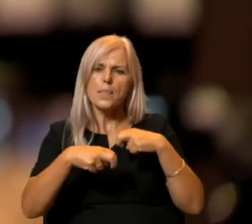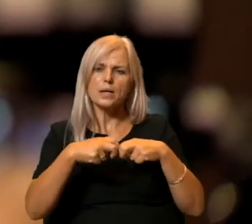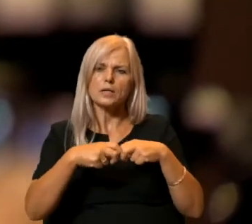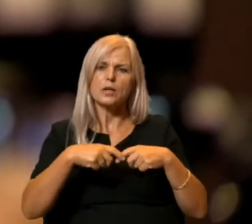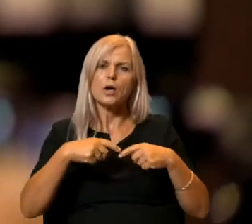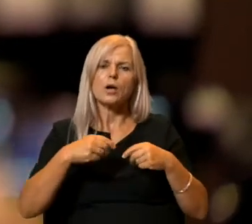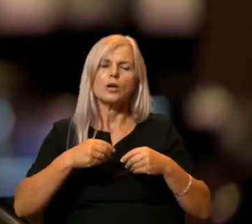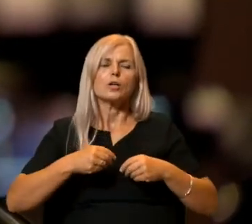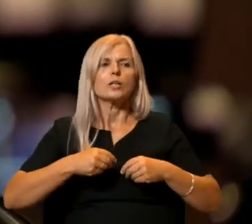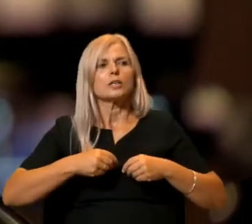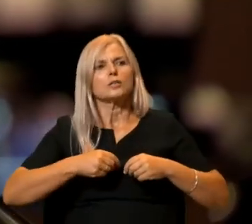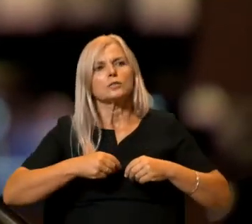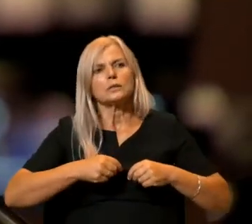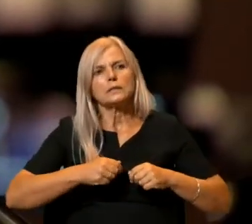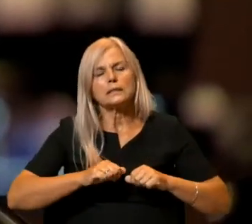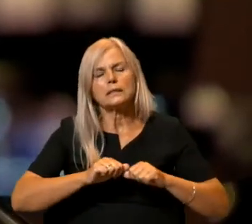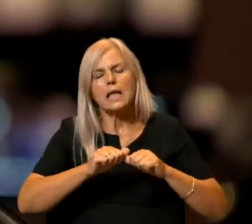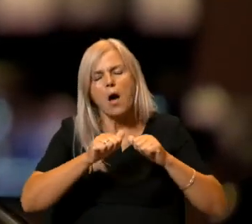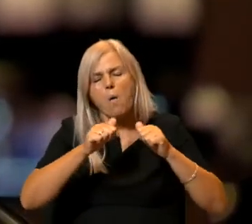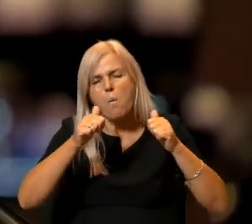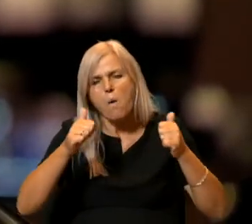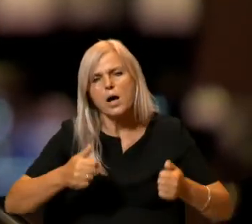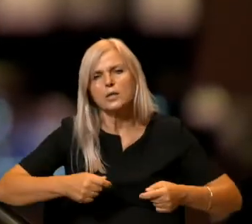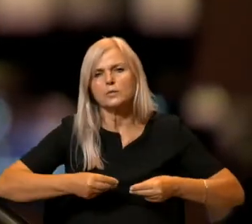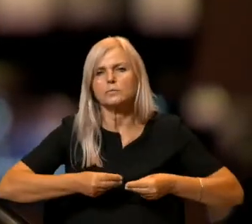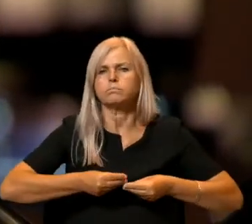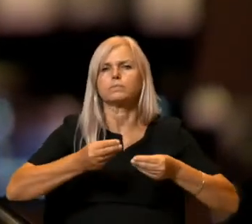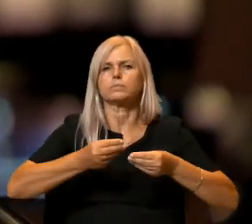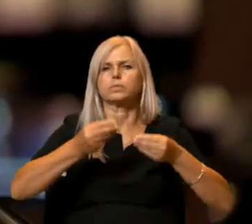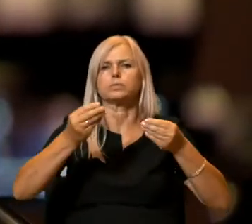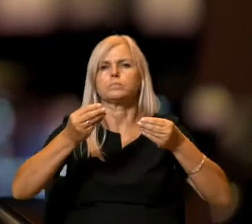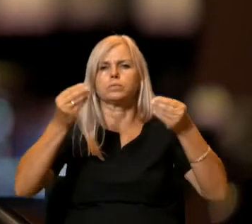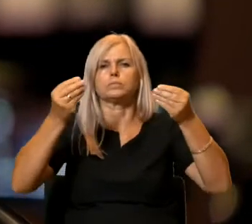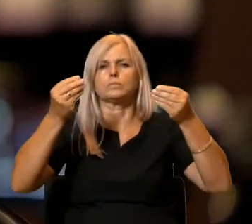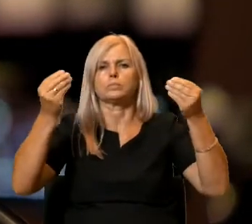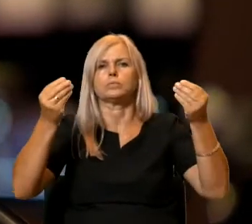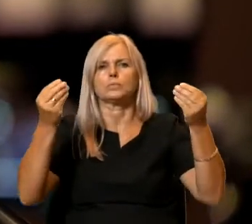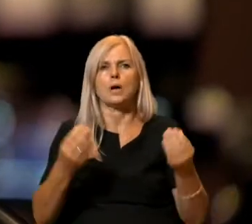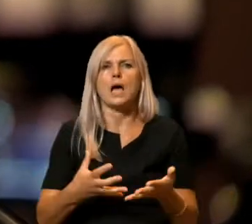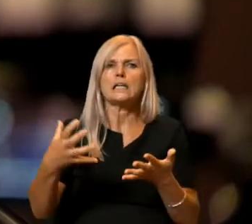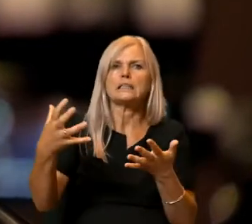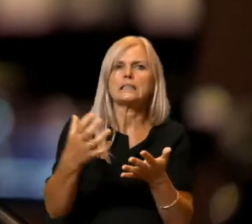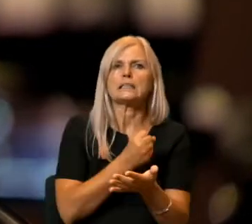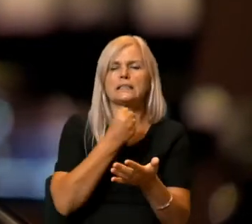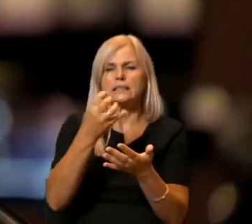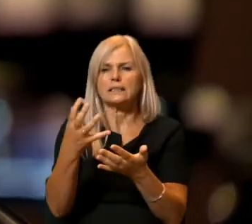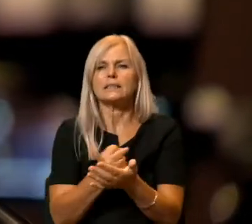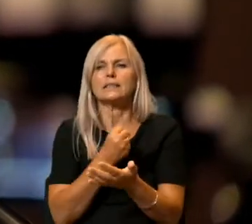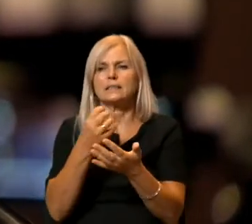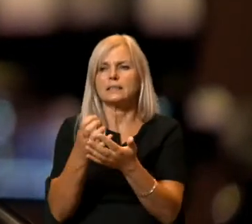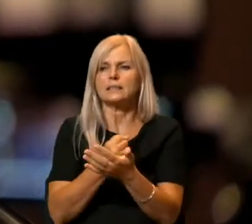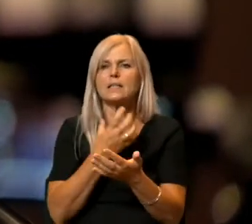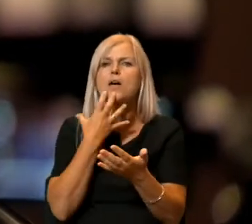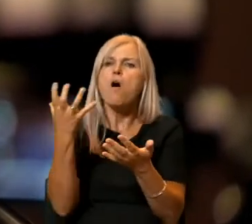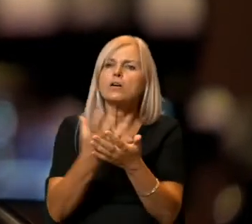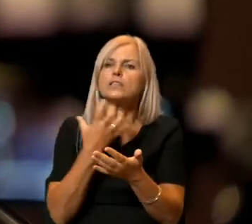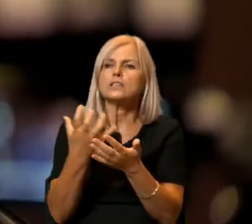permanentnego wzrostu, też w obszarze ekonomicznym, czy wzrostu zysku wręcz w obszarze